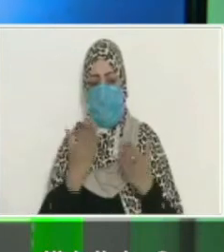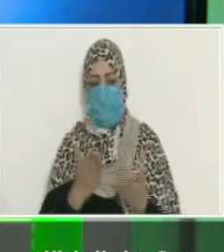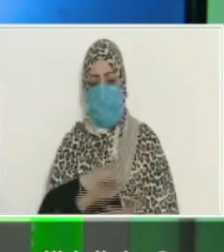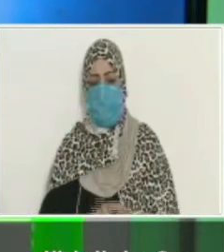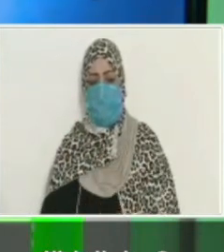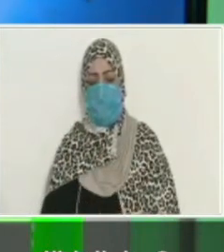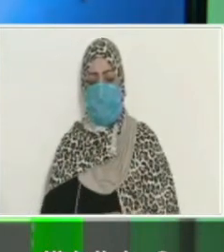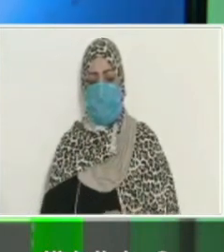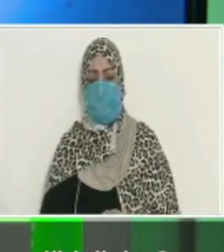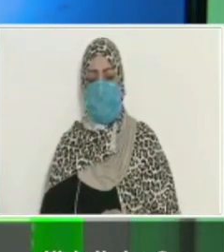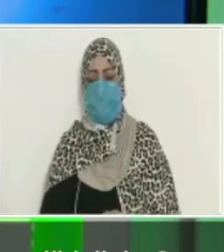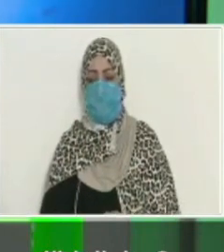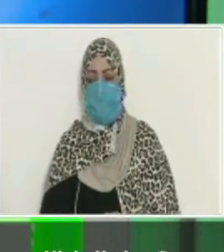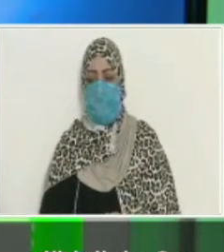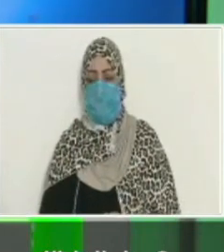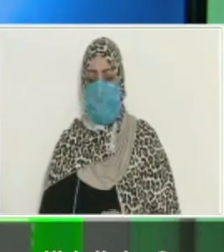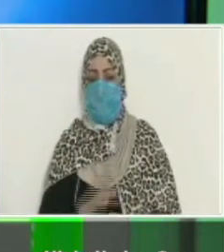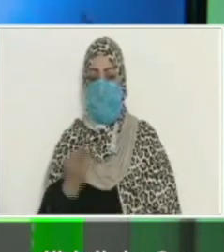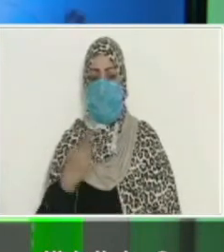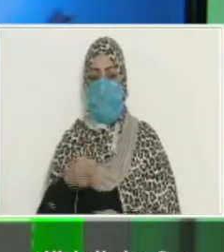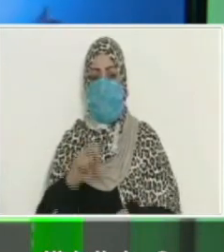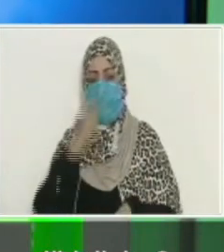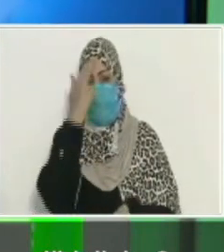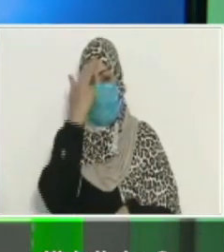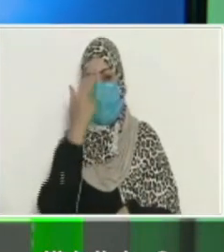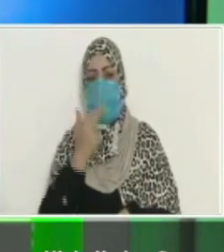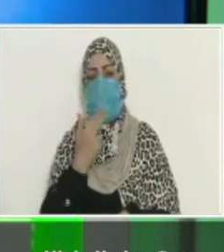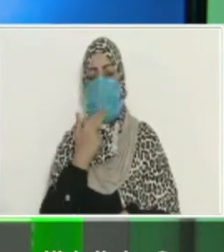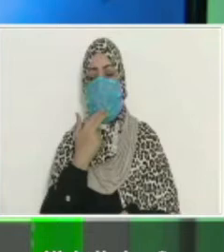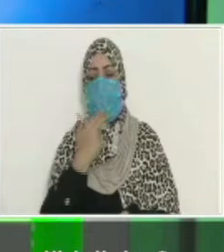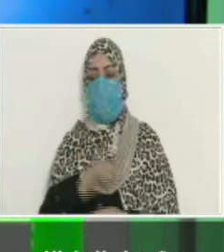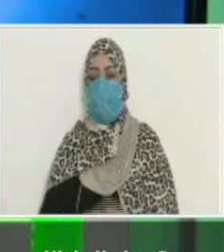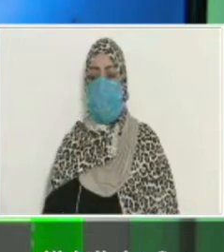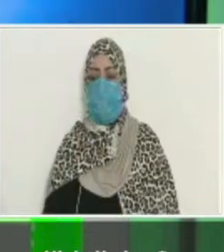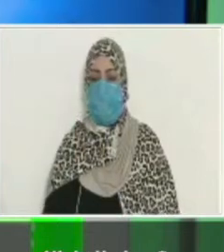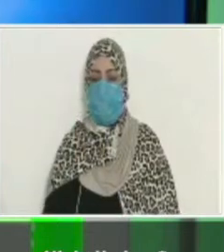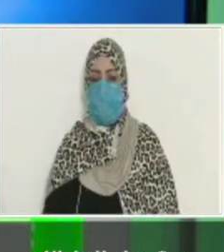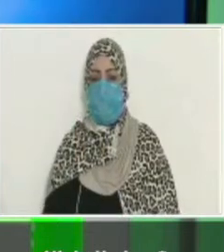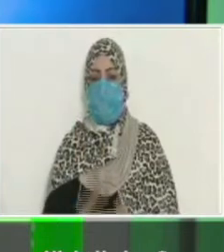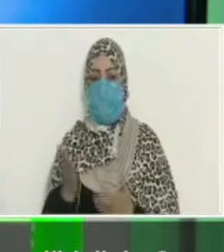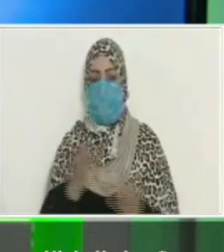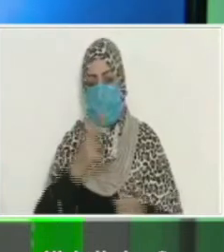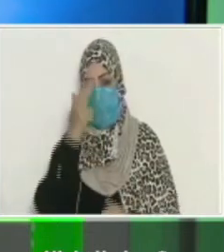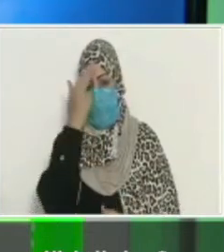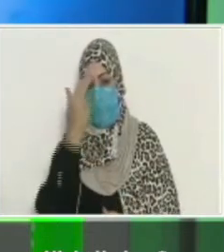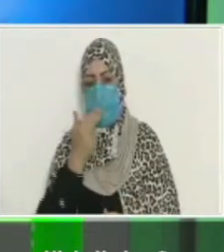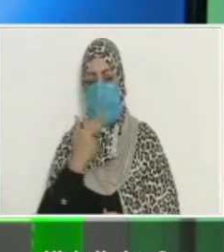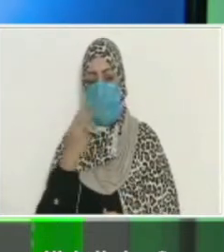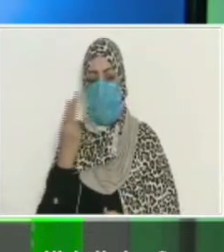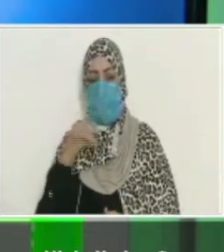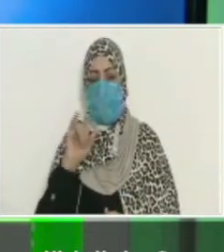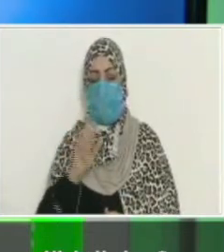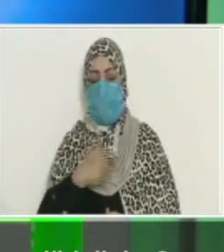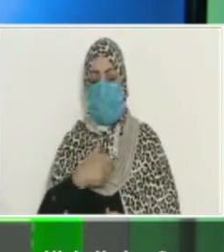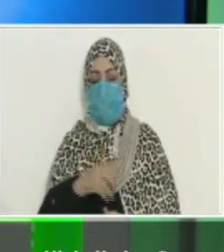تفضل اخي عبد الله من مصراته، تفضل. السلام عليكم يا شيخ، تفضل. وعليكم السلام ورحمه الله، منا ومنك. نعم. لا عندي سؤال